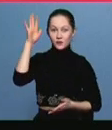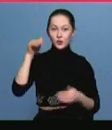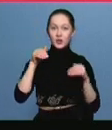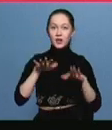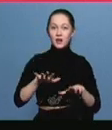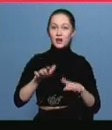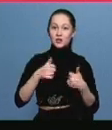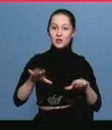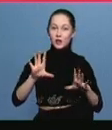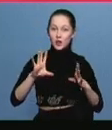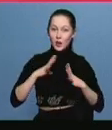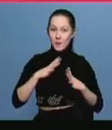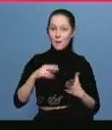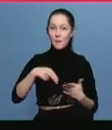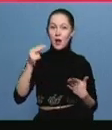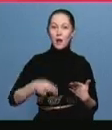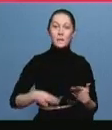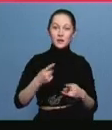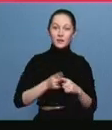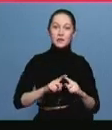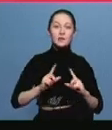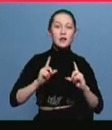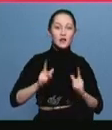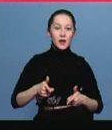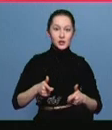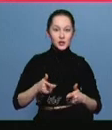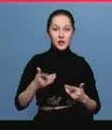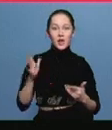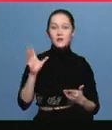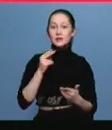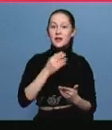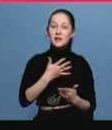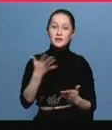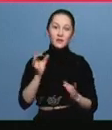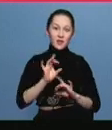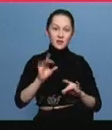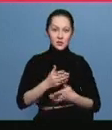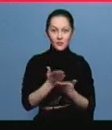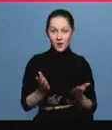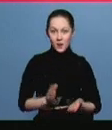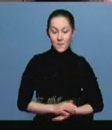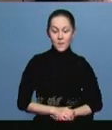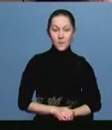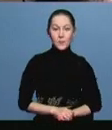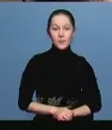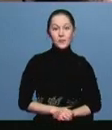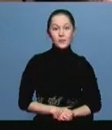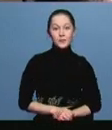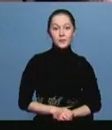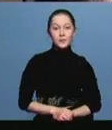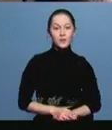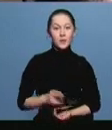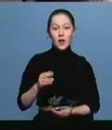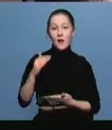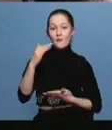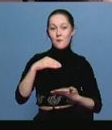было принято с учетом подписанного концессионного соглашения. Все цифры в репортаже наших корреспондентов. В повестке